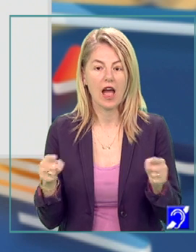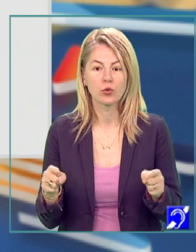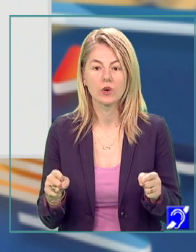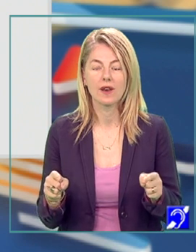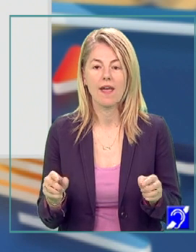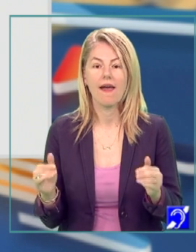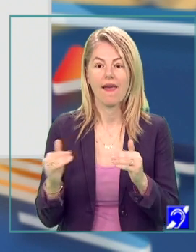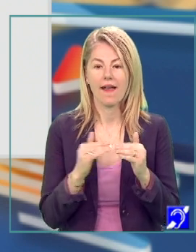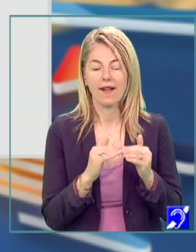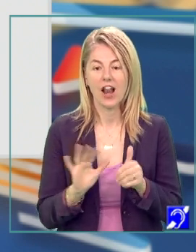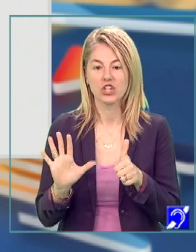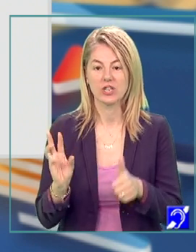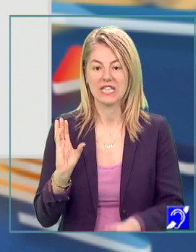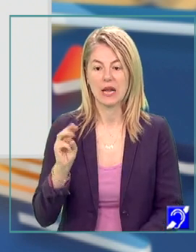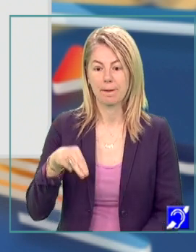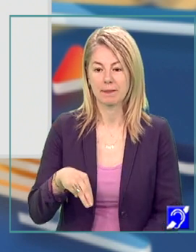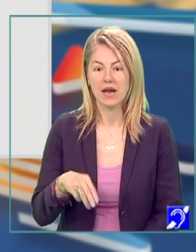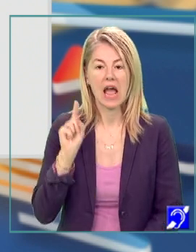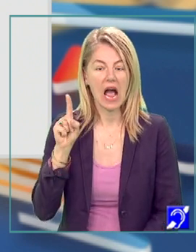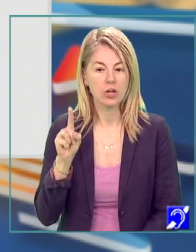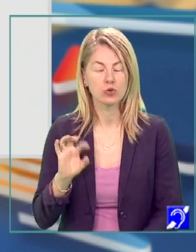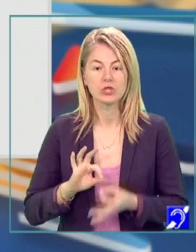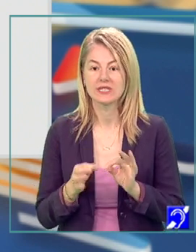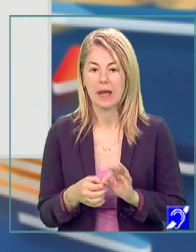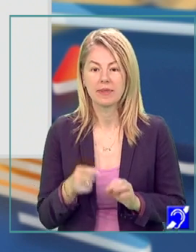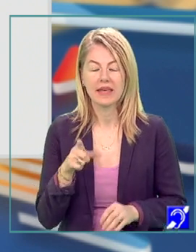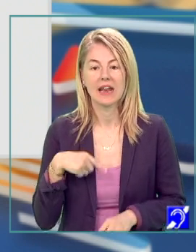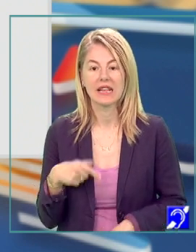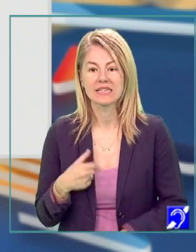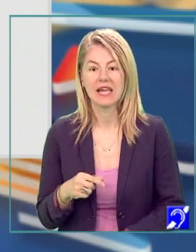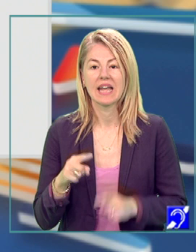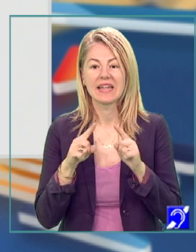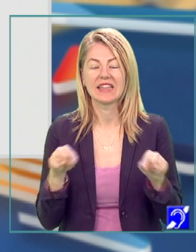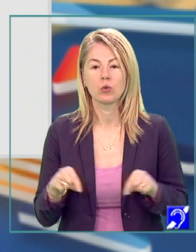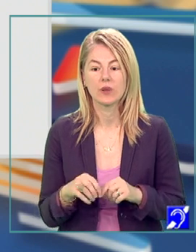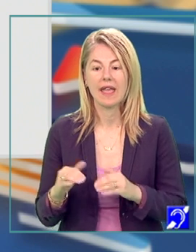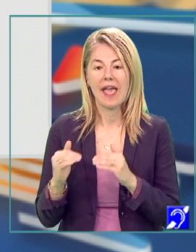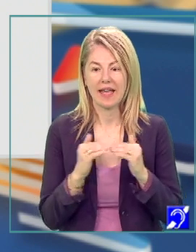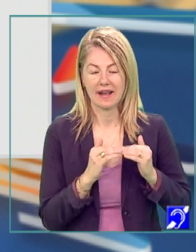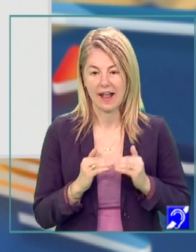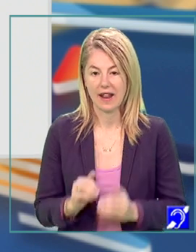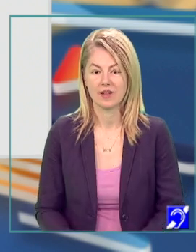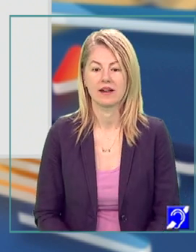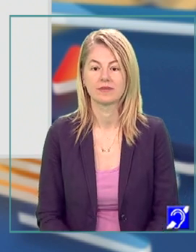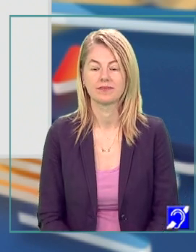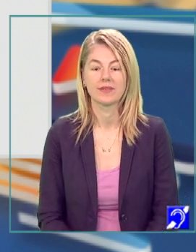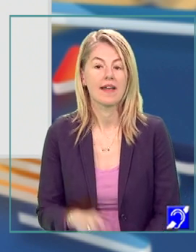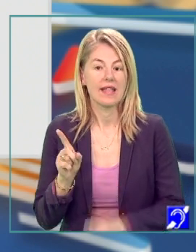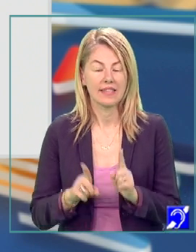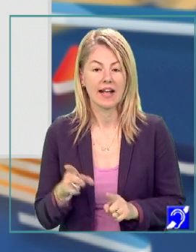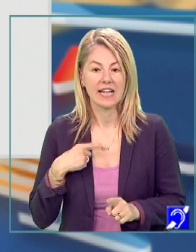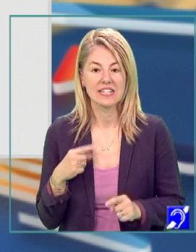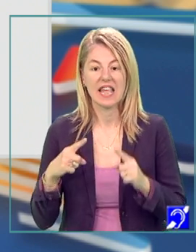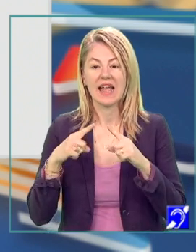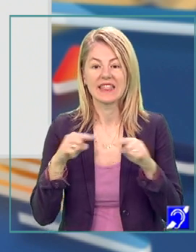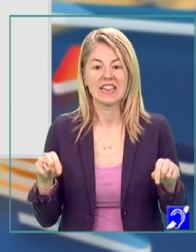de lungime 6. Și atunci înseamnă că el este un triunghi echilateral. Dacă este